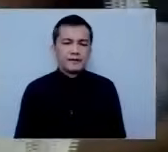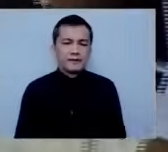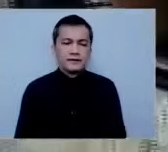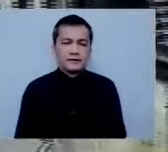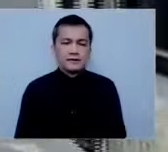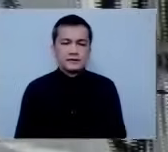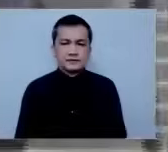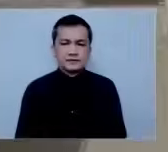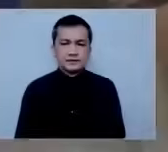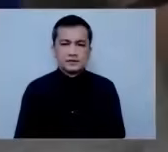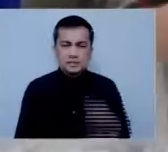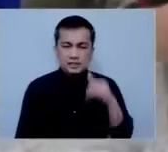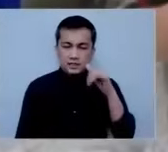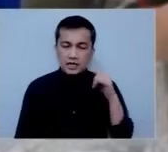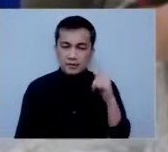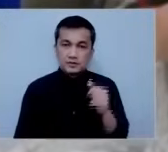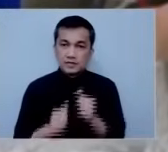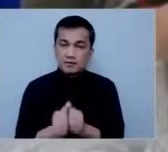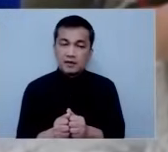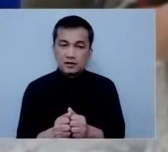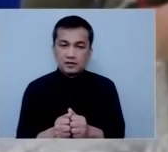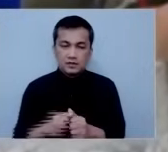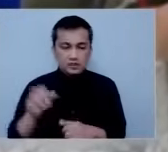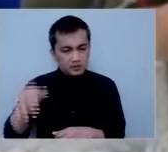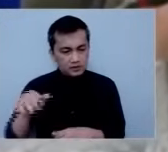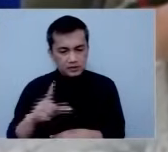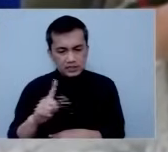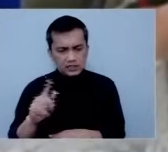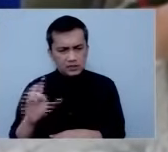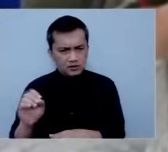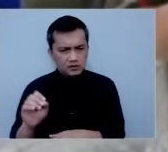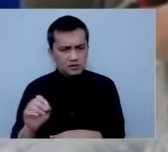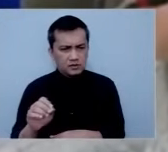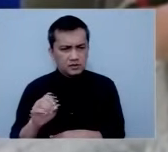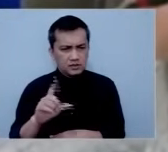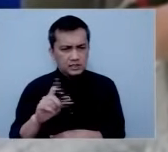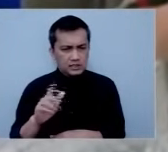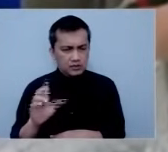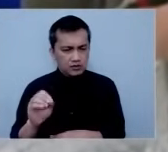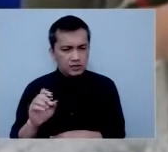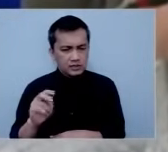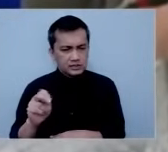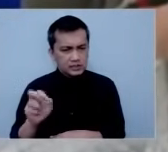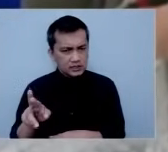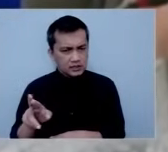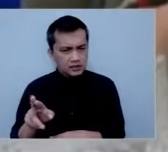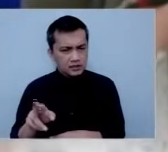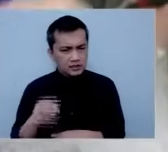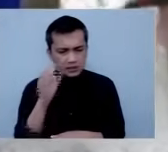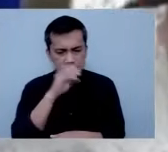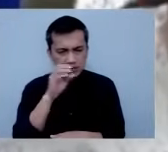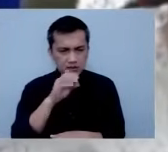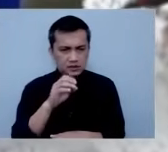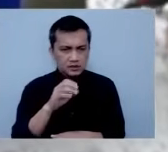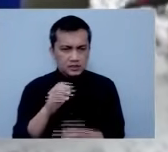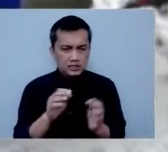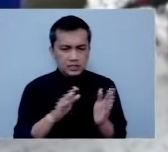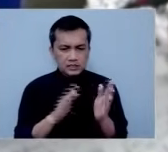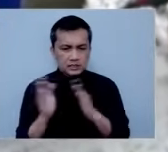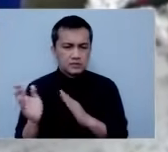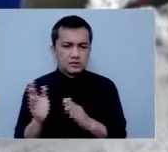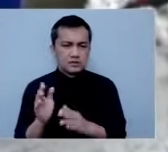ng isang membro namin. Sinita siya ng LTO, ng LTO-NCR, at hinahanapan siya ng extension ng